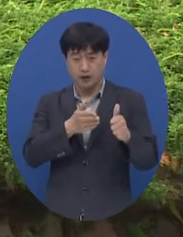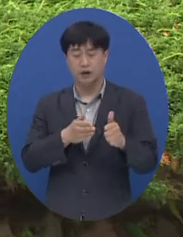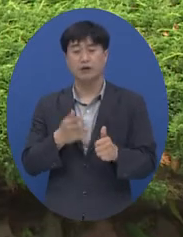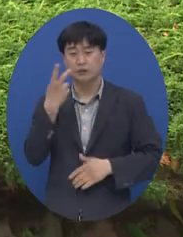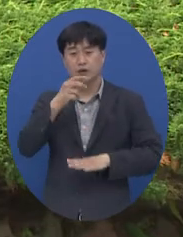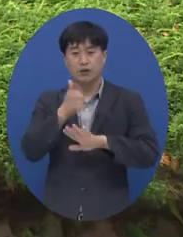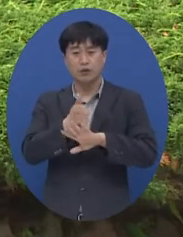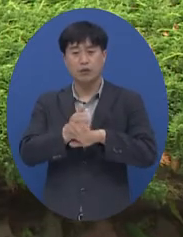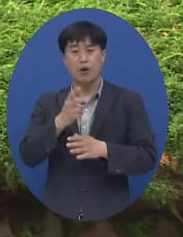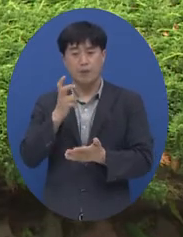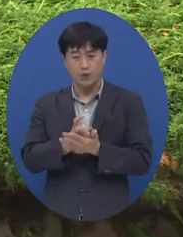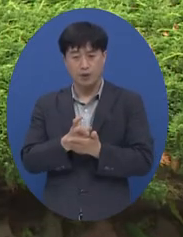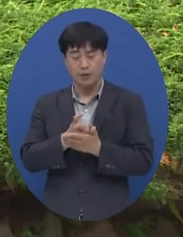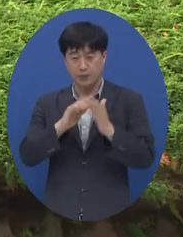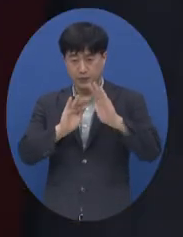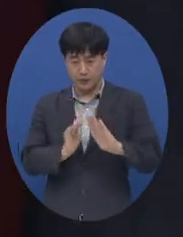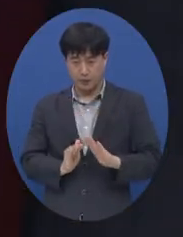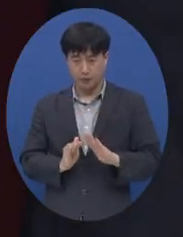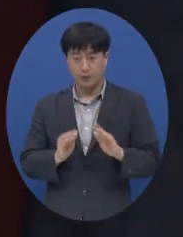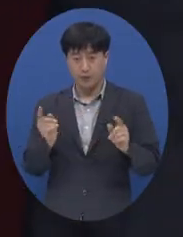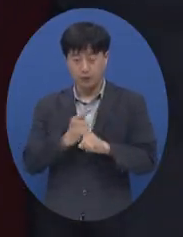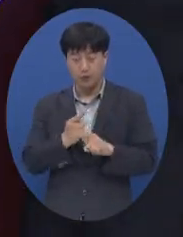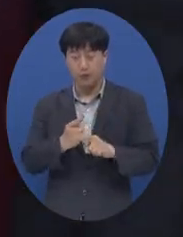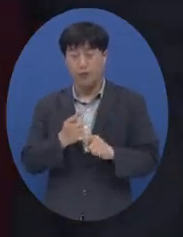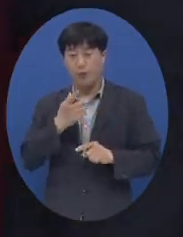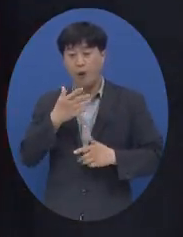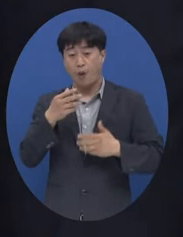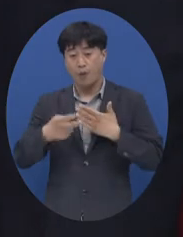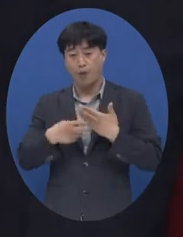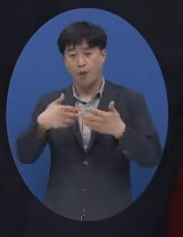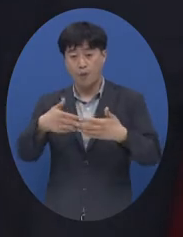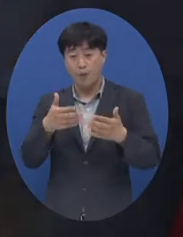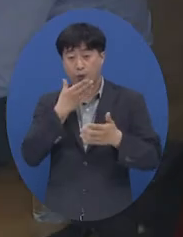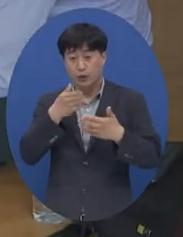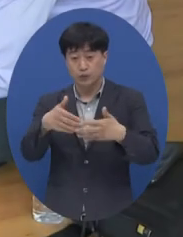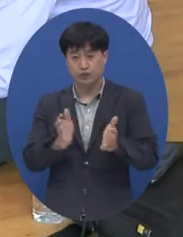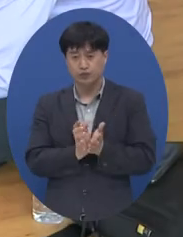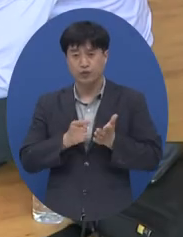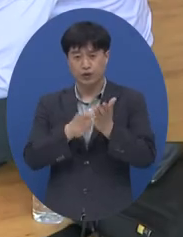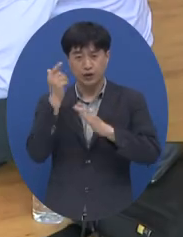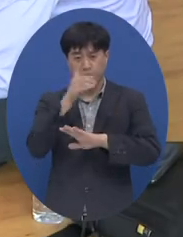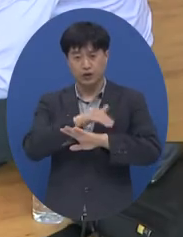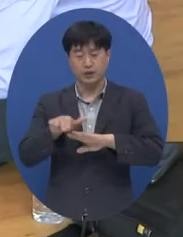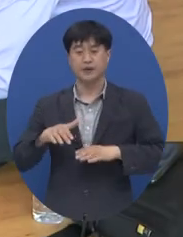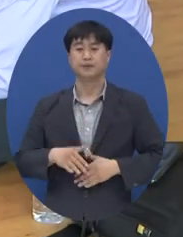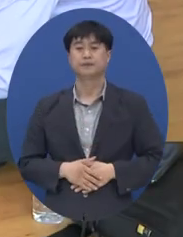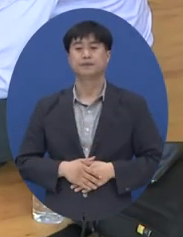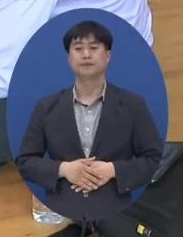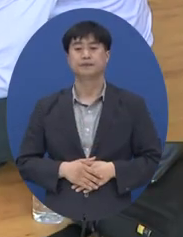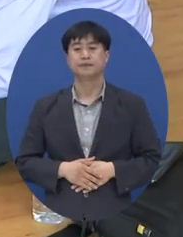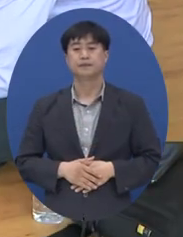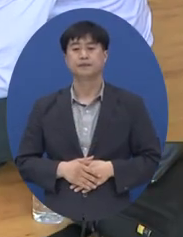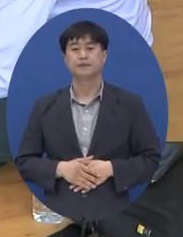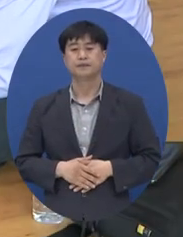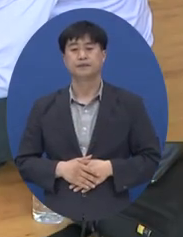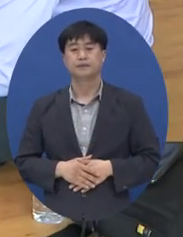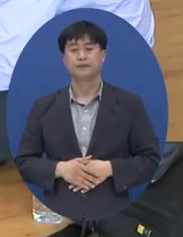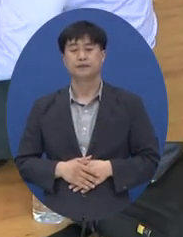대해선 법령과 지침 개정을 보건복지부에 건의할 방침입니다. 경기지TV 구영슬입니다.